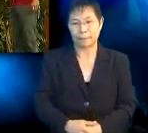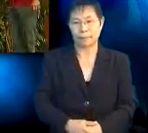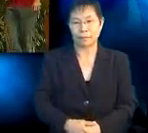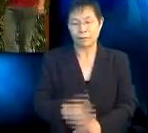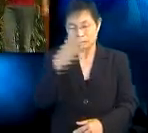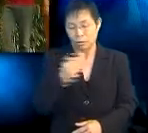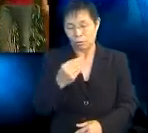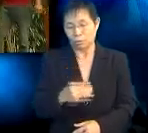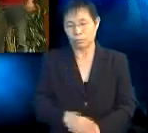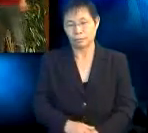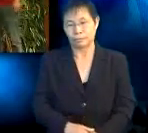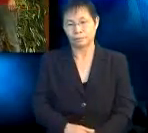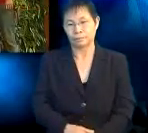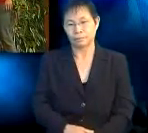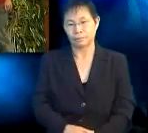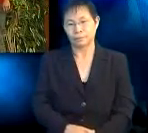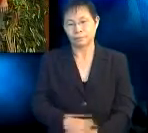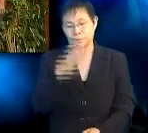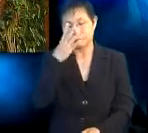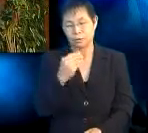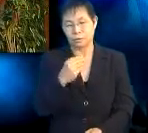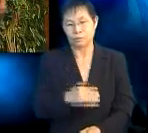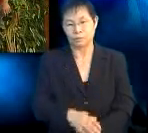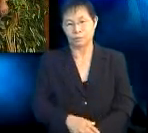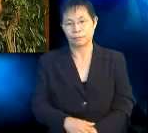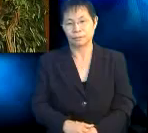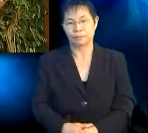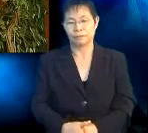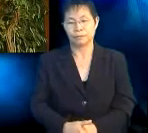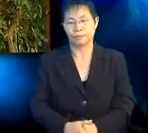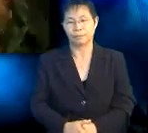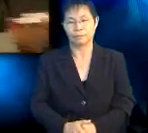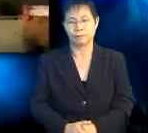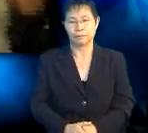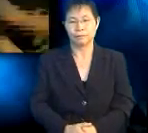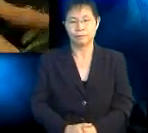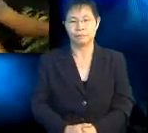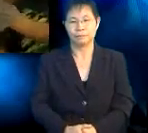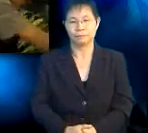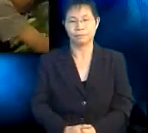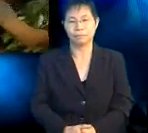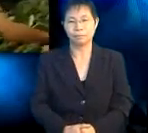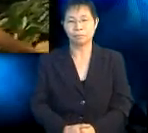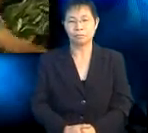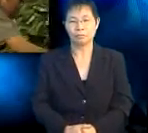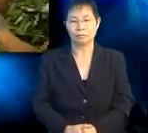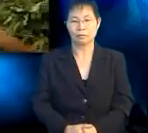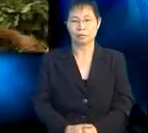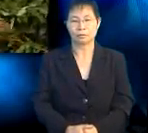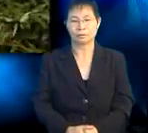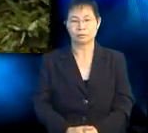Tidur semua. Kamu ke belakang lagi. Sana. Belakang lagi. Pergi ke pasu.